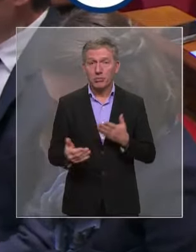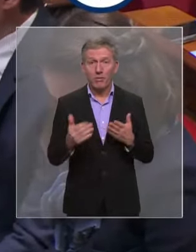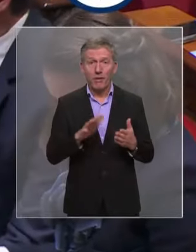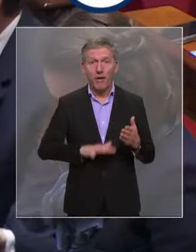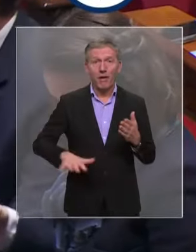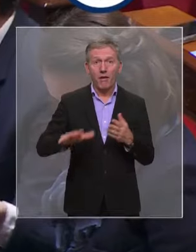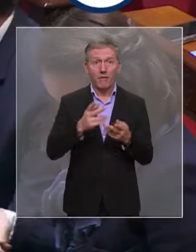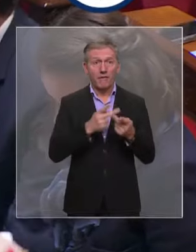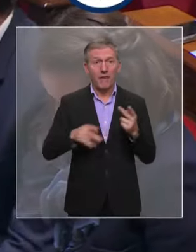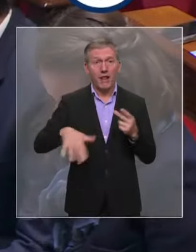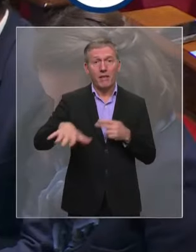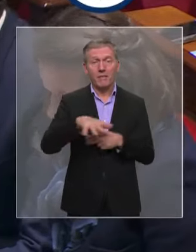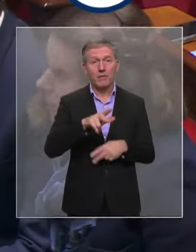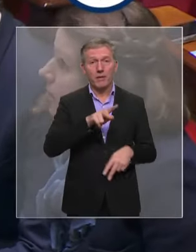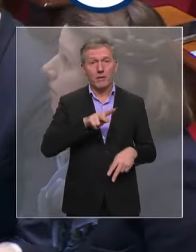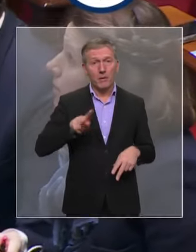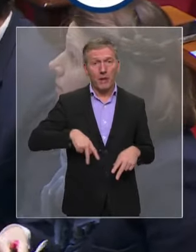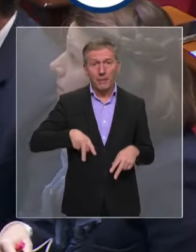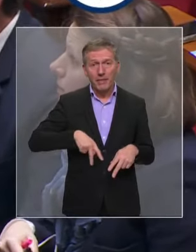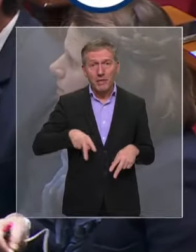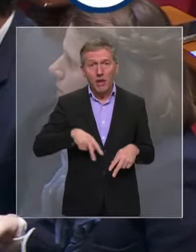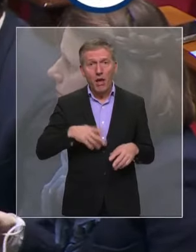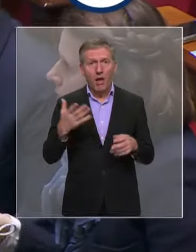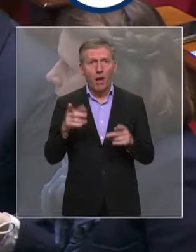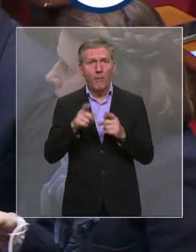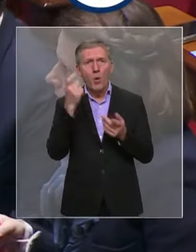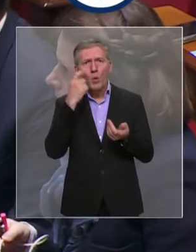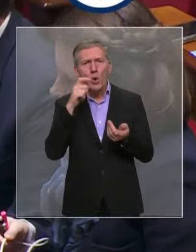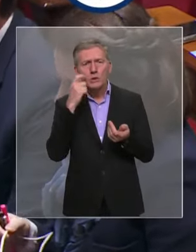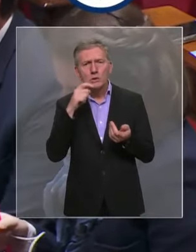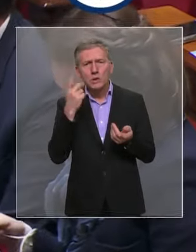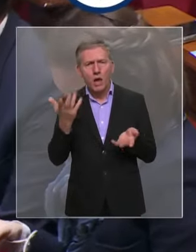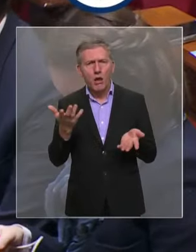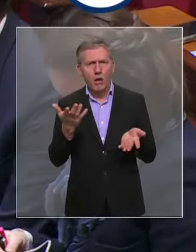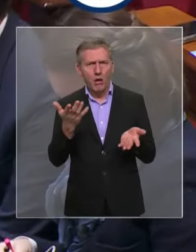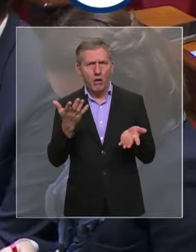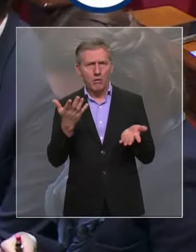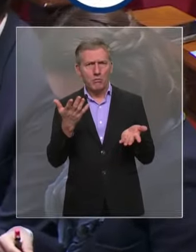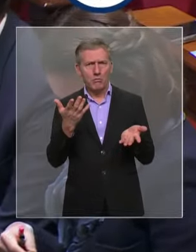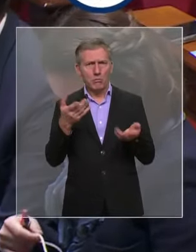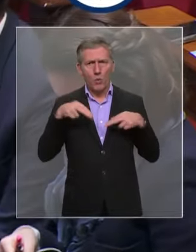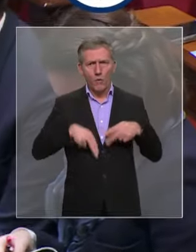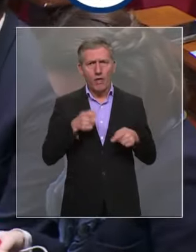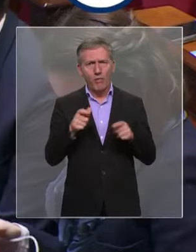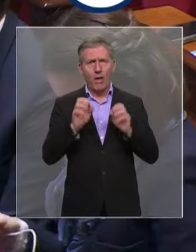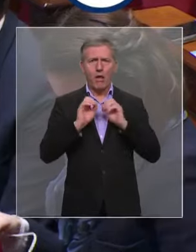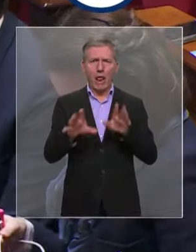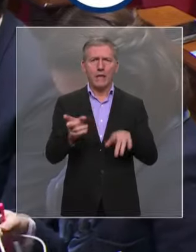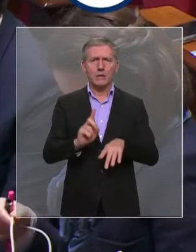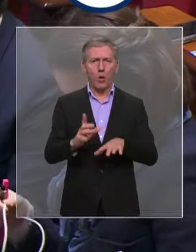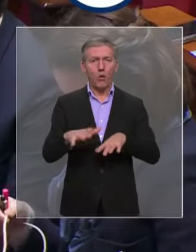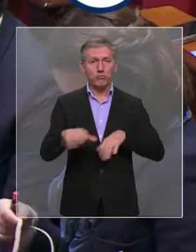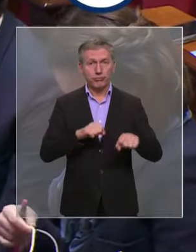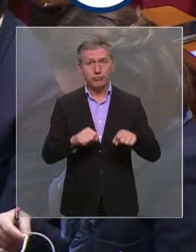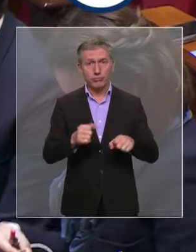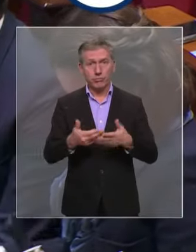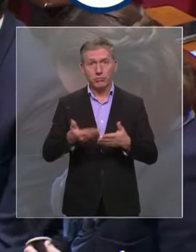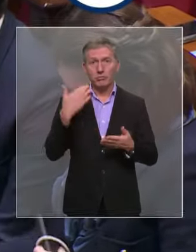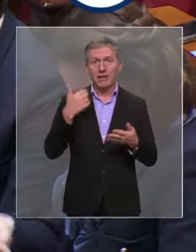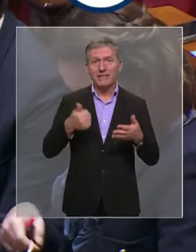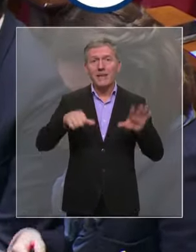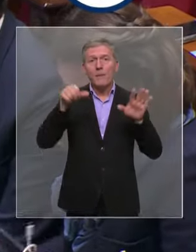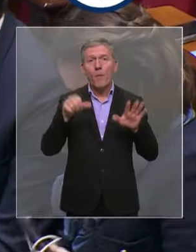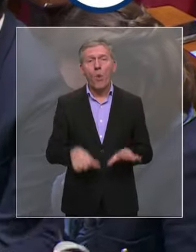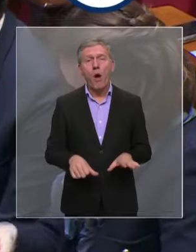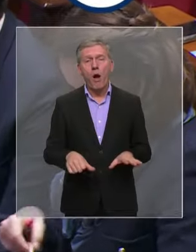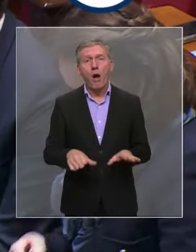de la communauté urbaine de Perpignan qu'on a pu constater grâce à l'effort de l'ensemble des uns et des autres. Le gouvernement n'est pas resté inactif. Il y a 6 mois, il n'y